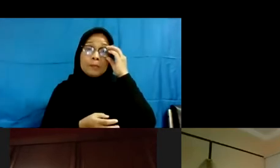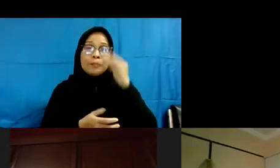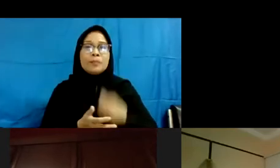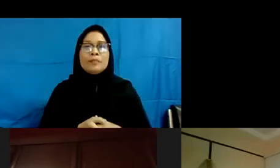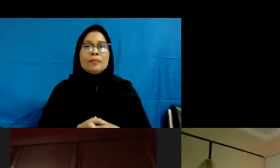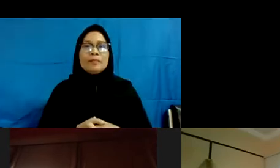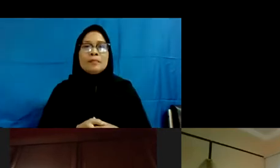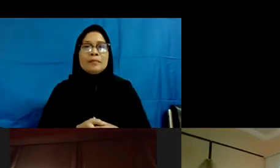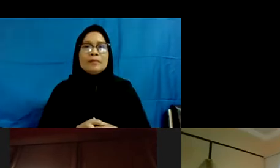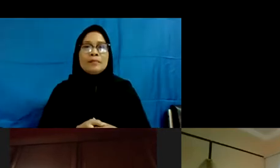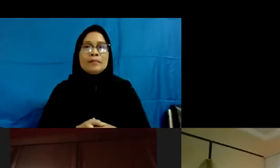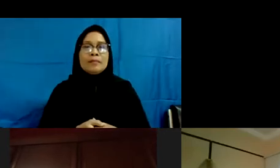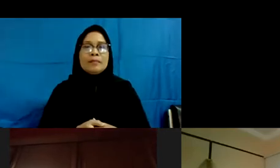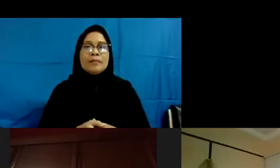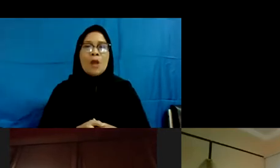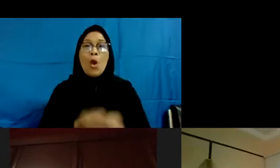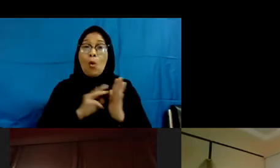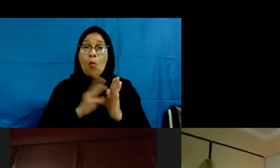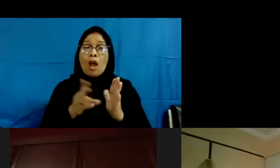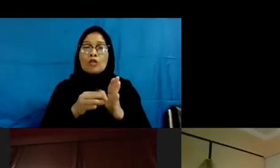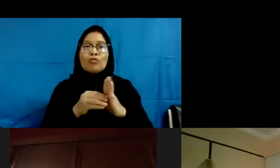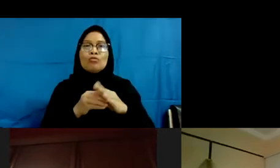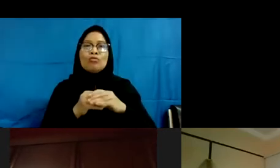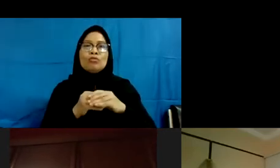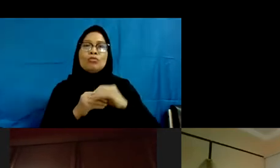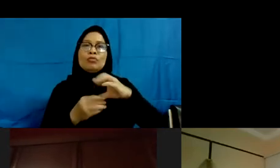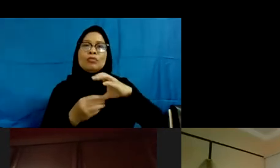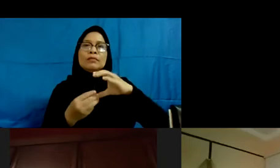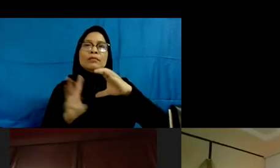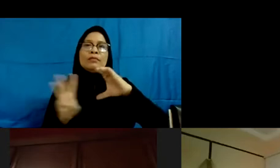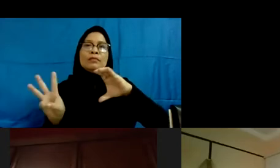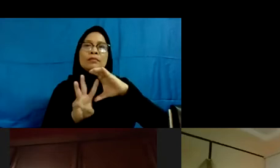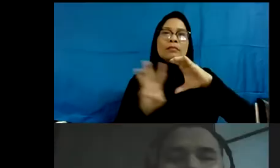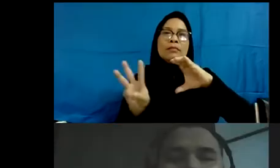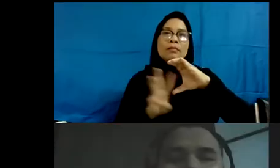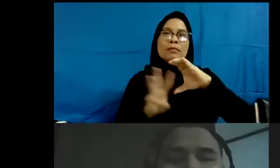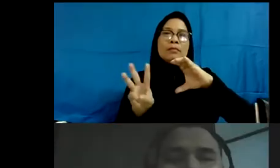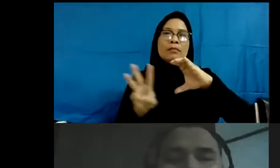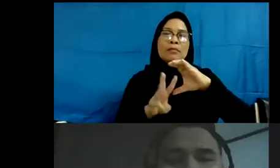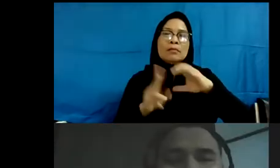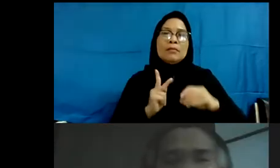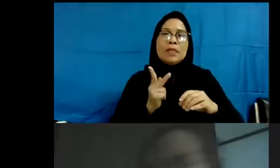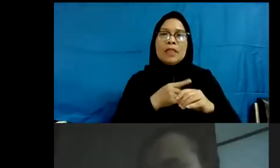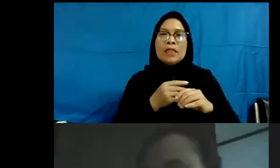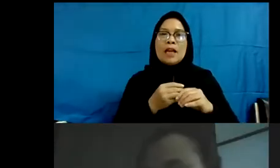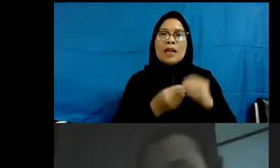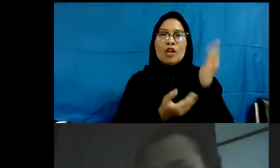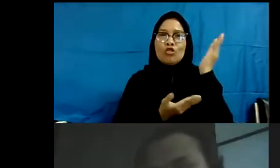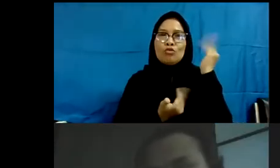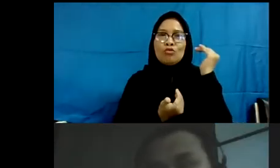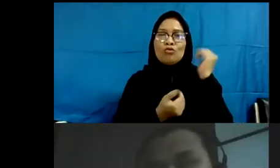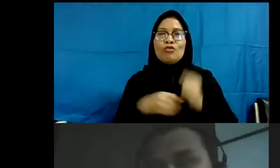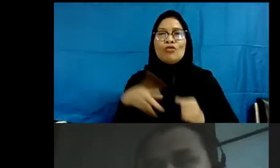yang akhirnya membatasi kita semua. Banyak sekali yang perlu, masih banyak yang perlu dibahas. Jadi kita tunggu webinar selanjutnya dari